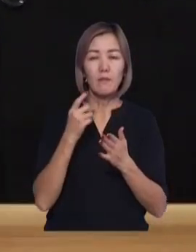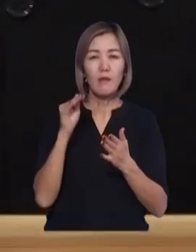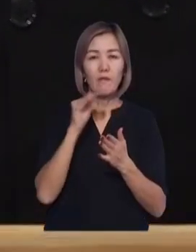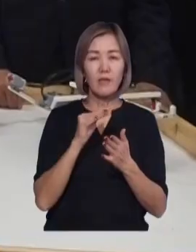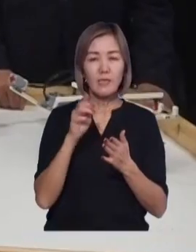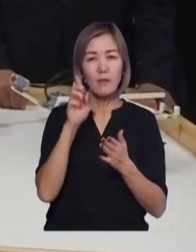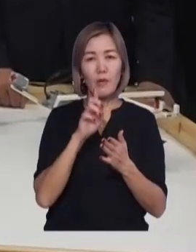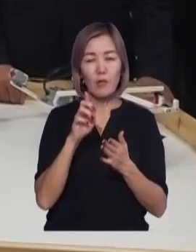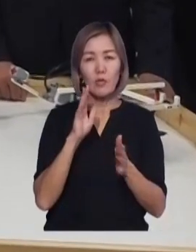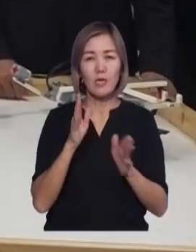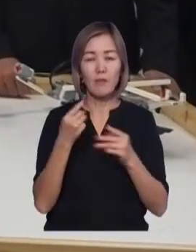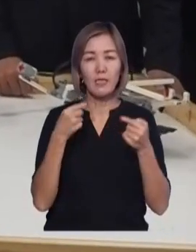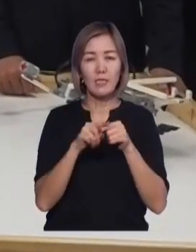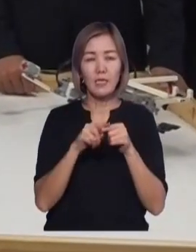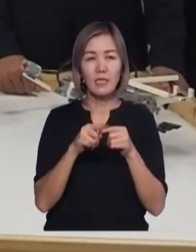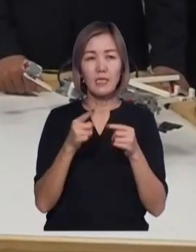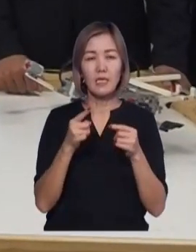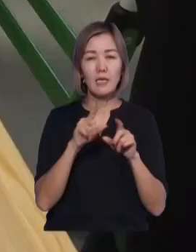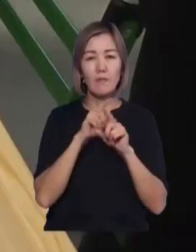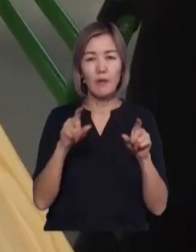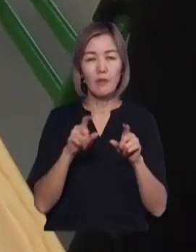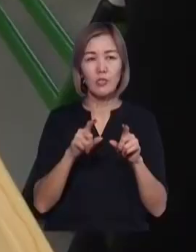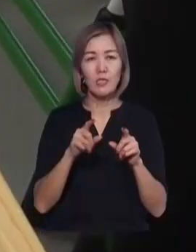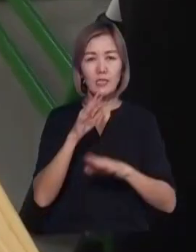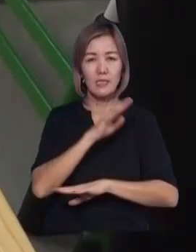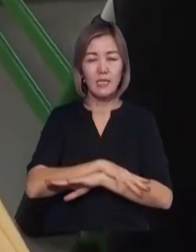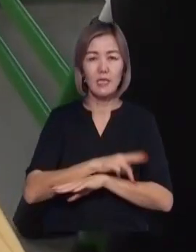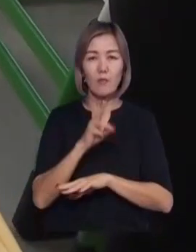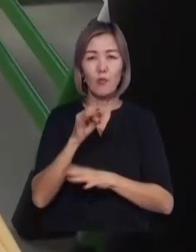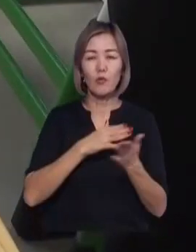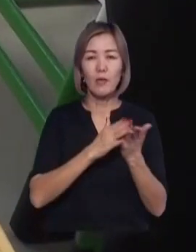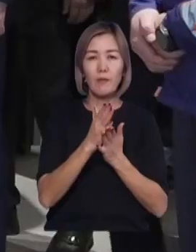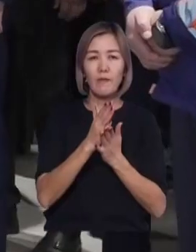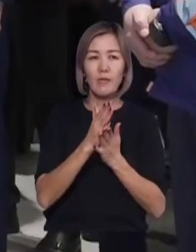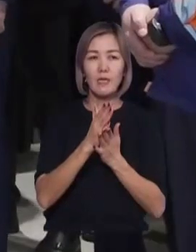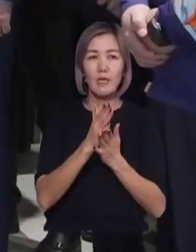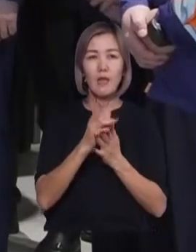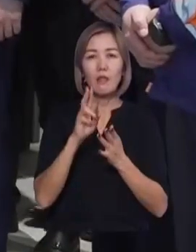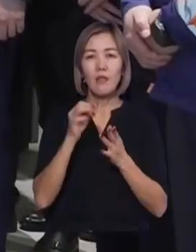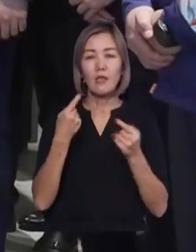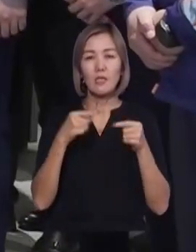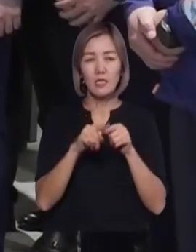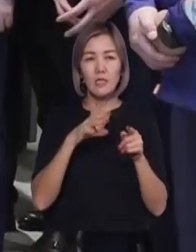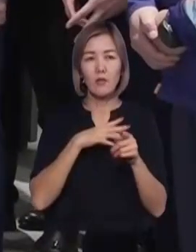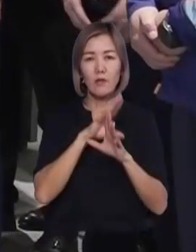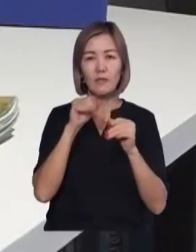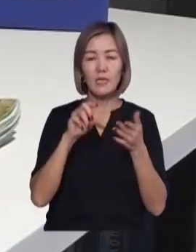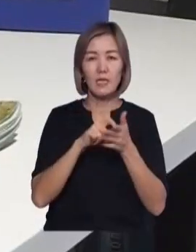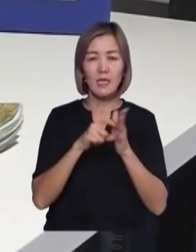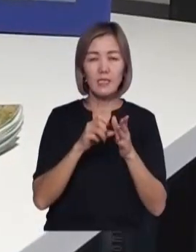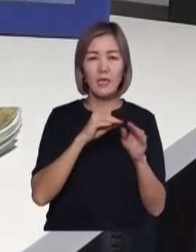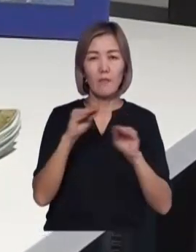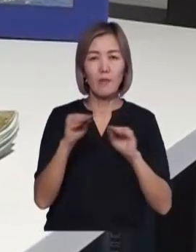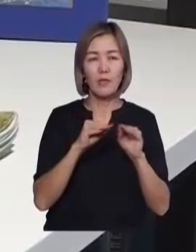физики, биологии и робототехники, а также помещения для занятий по направлениям STEM и нанотехнологиям. Все классы оснащены